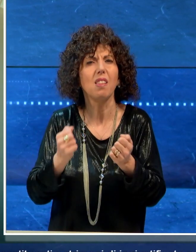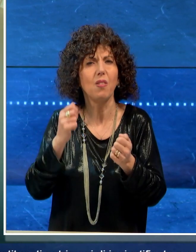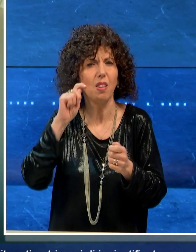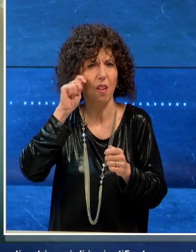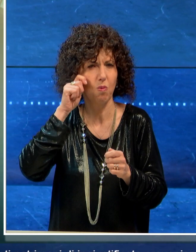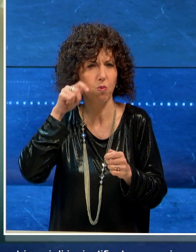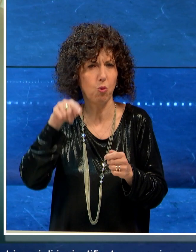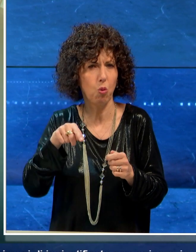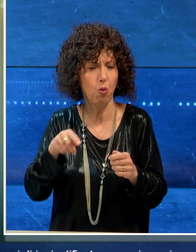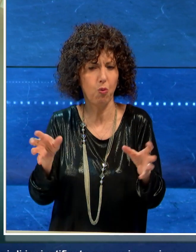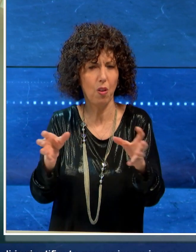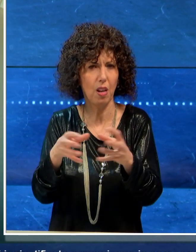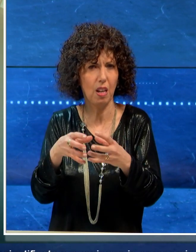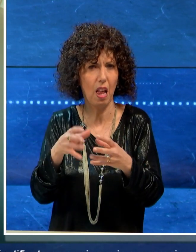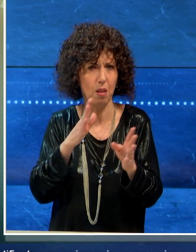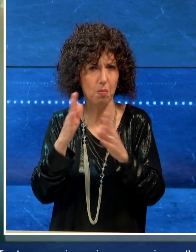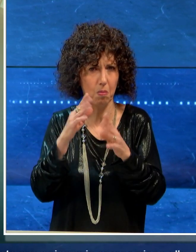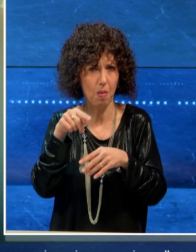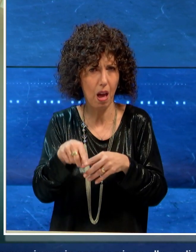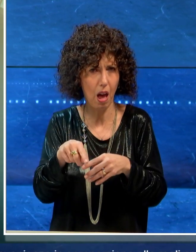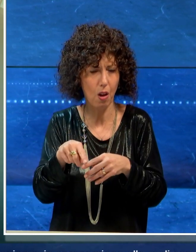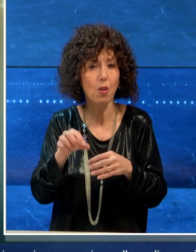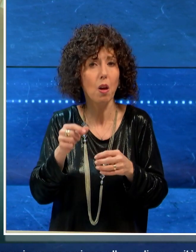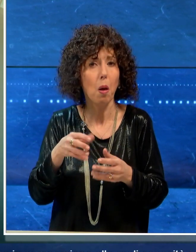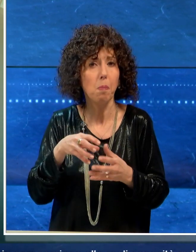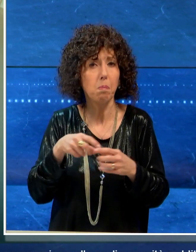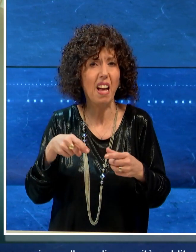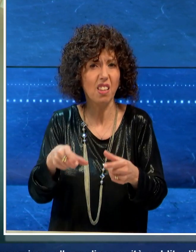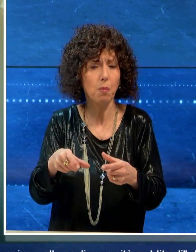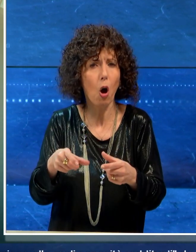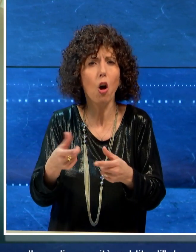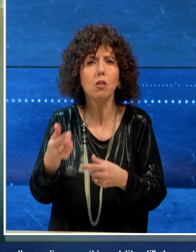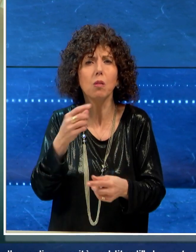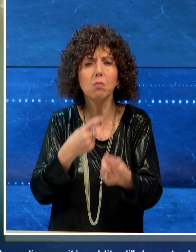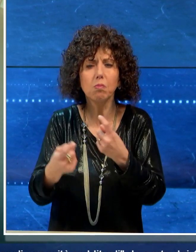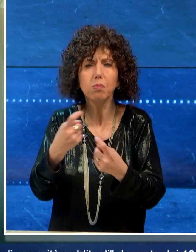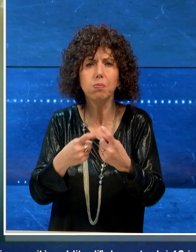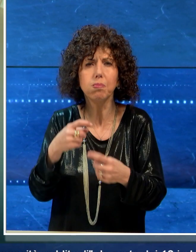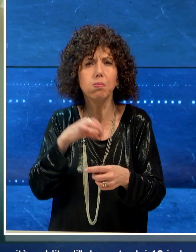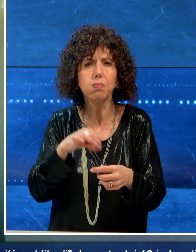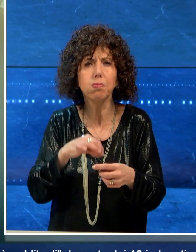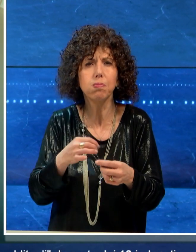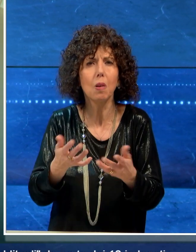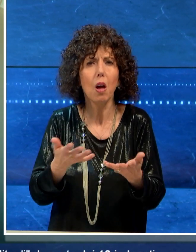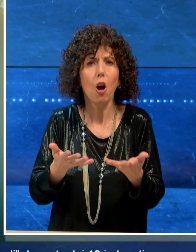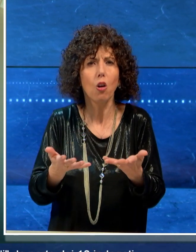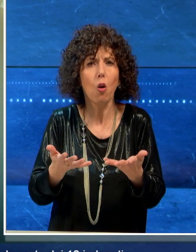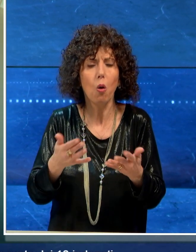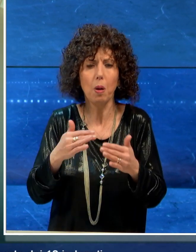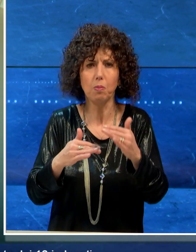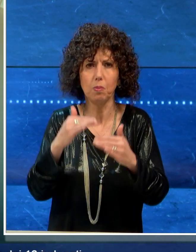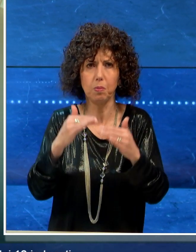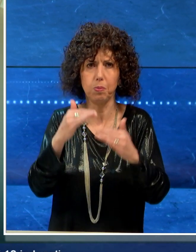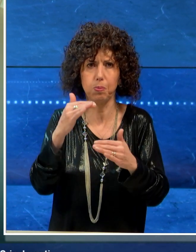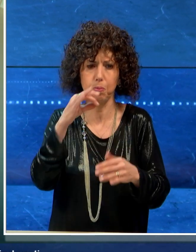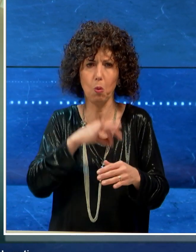del clan o comunque costituenti patrimoni di ingiustificata provenienza in sproporzione